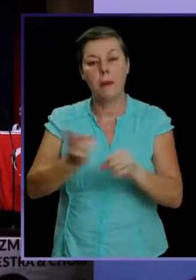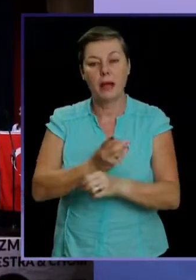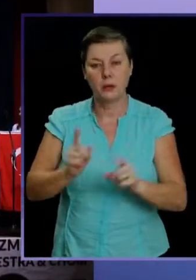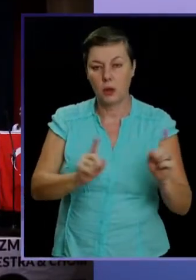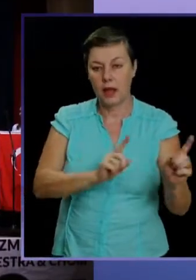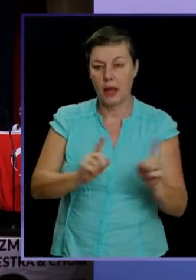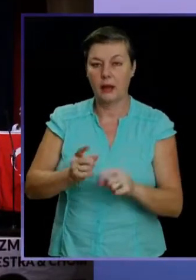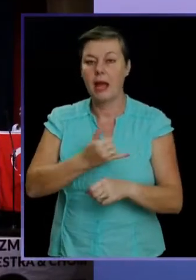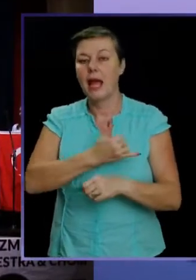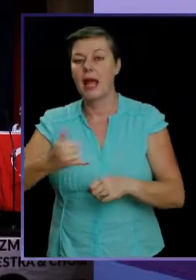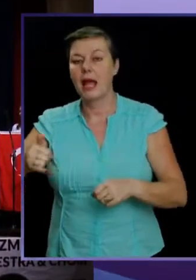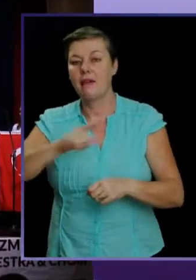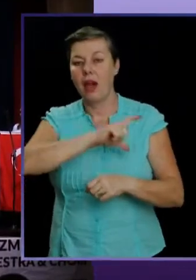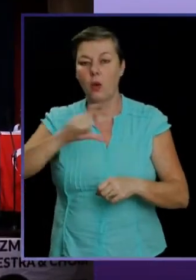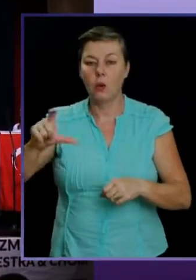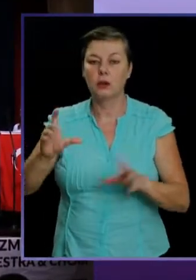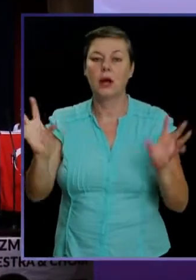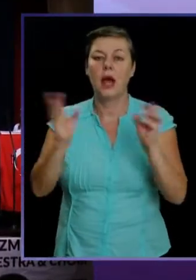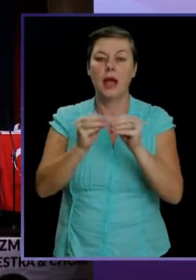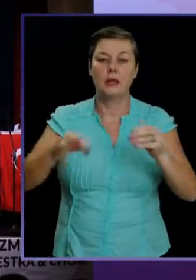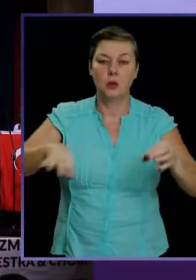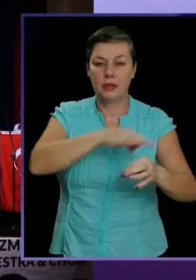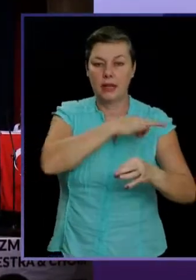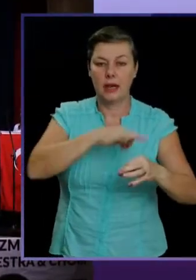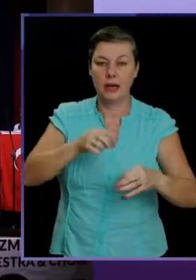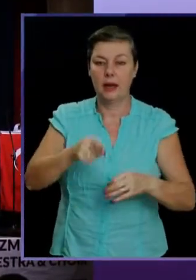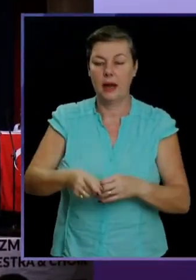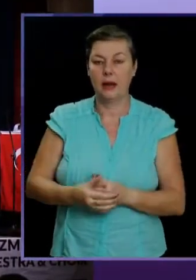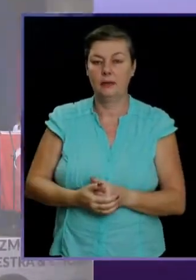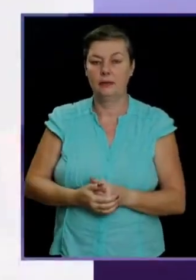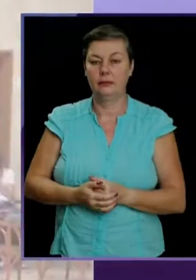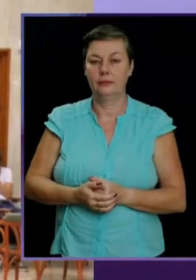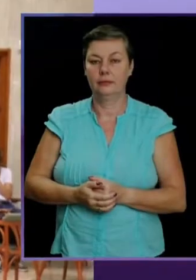társaság már, hiszen évek óta együtt zenélnek.